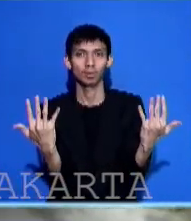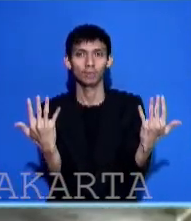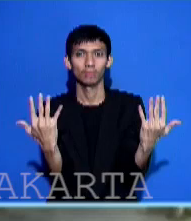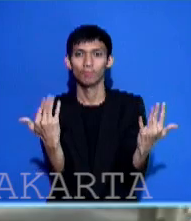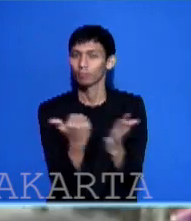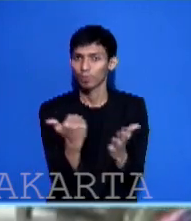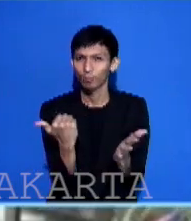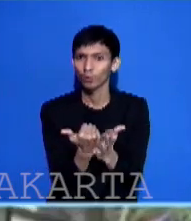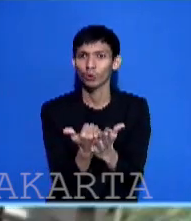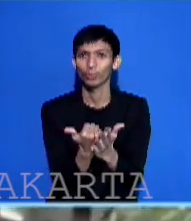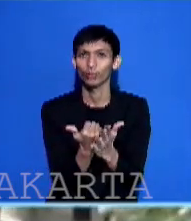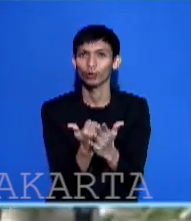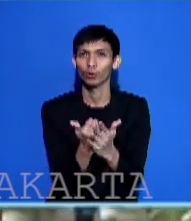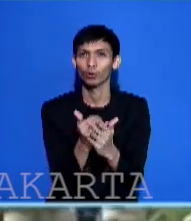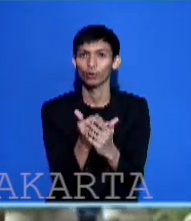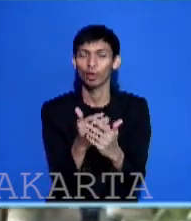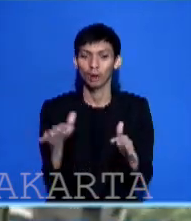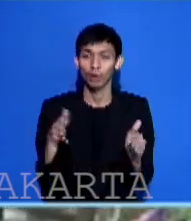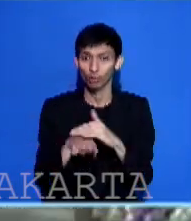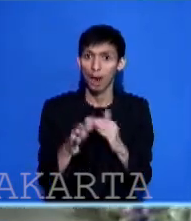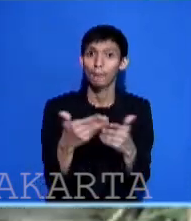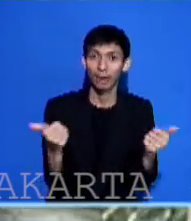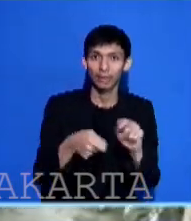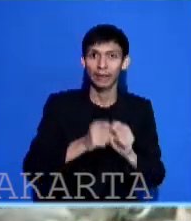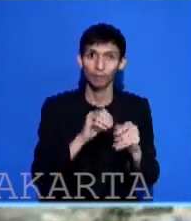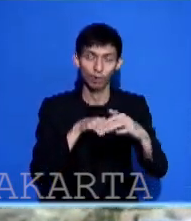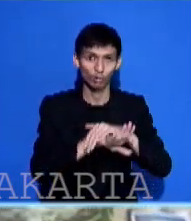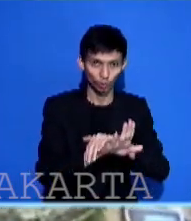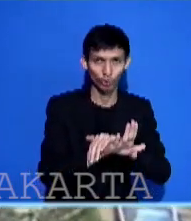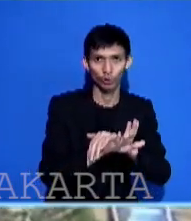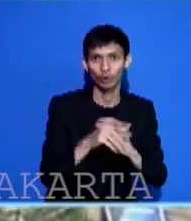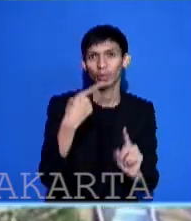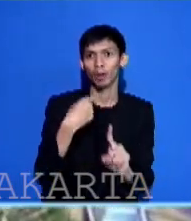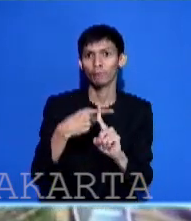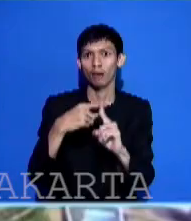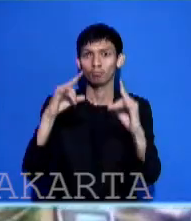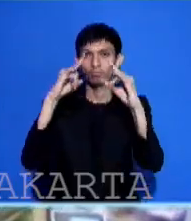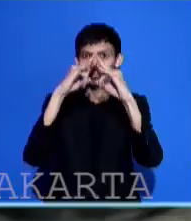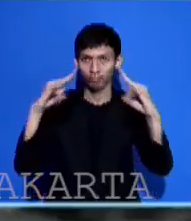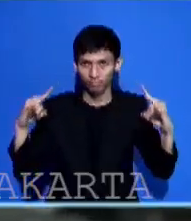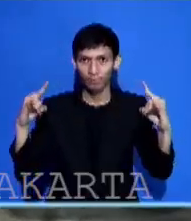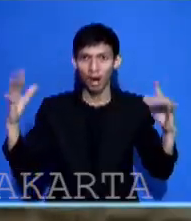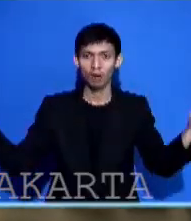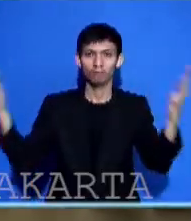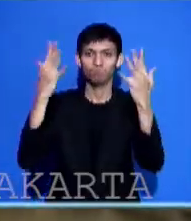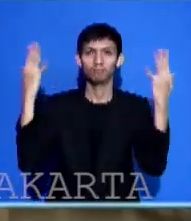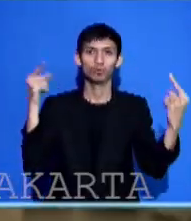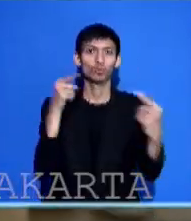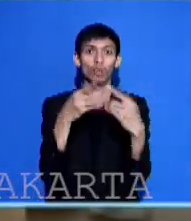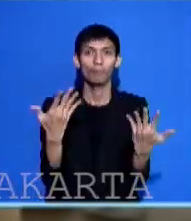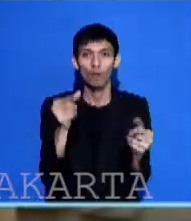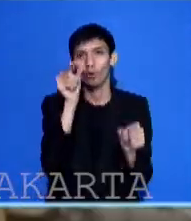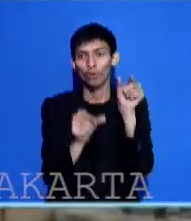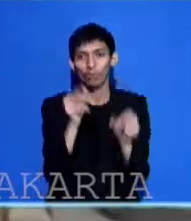keamananang papan rribusi diangi kanopiwi eying petug Inang